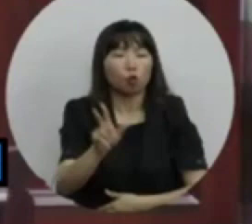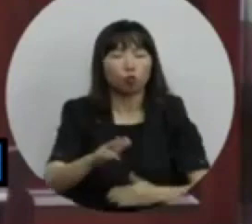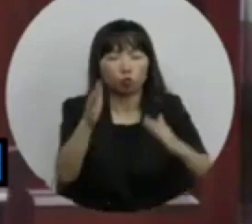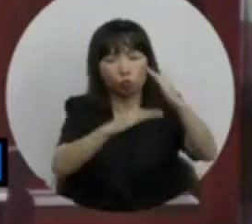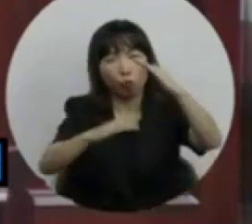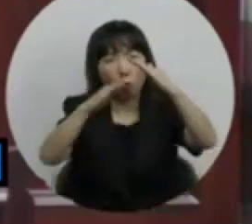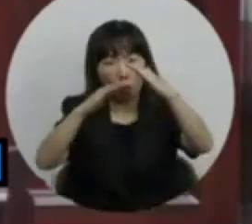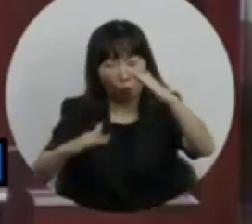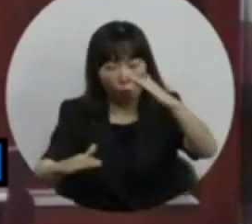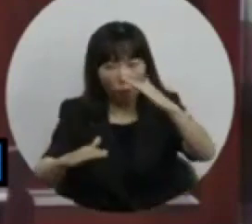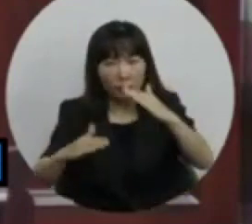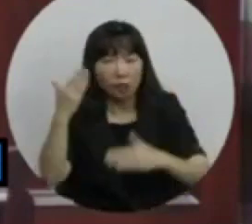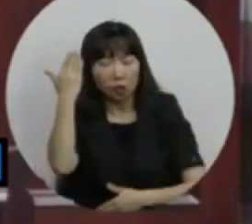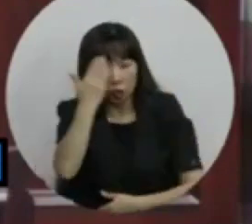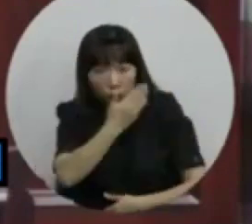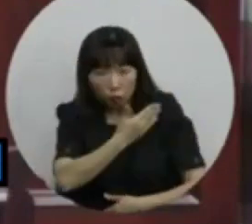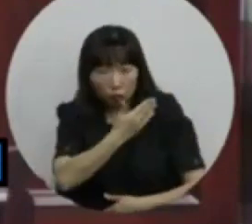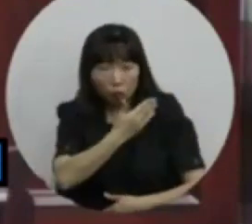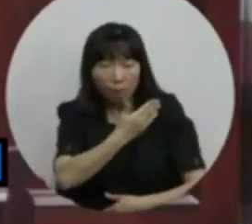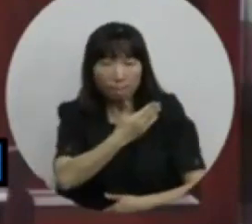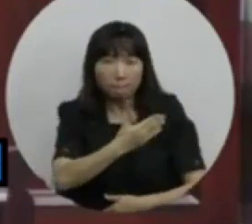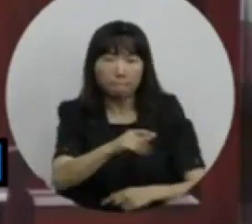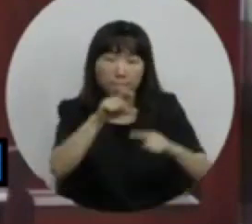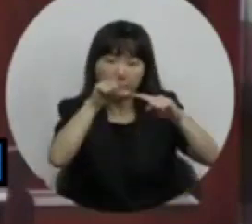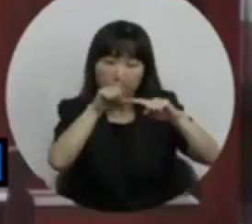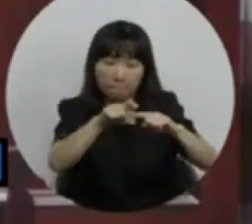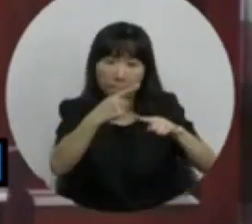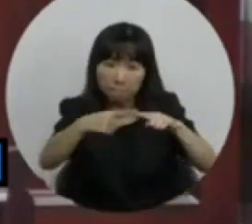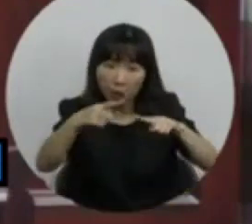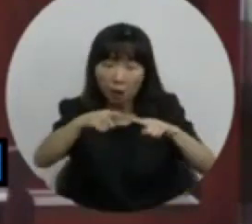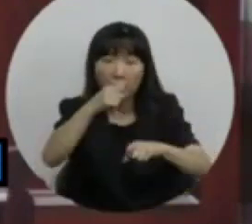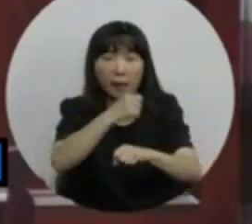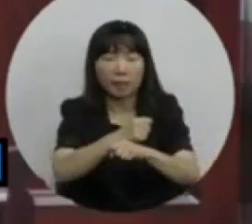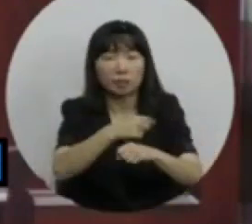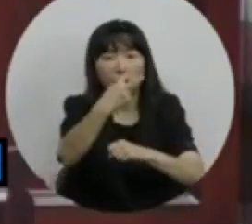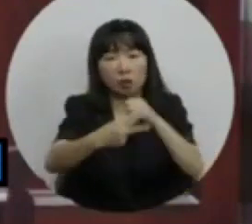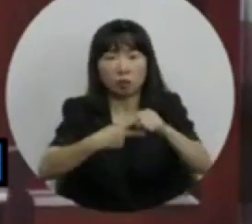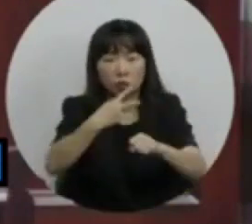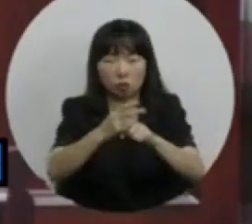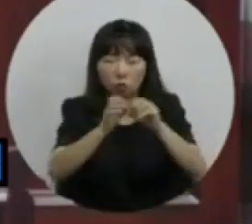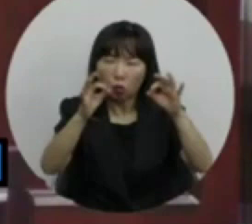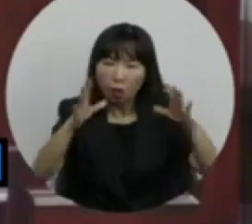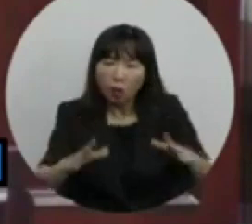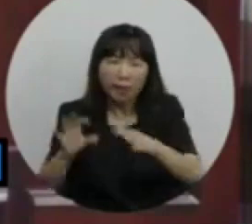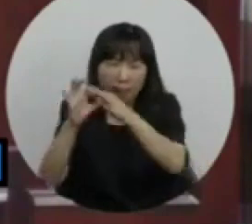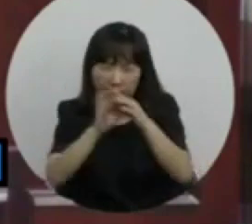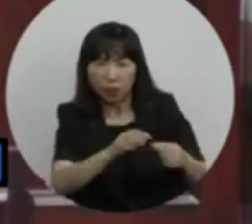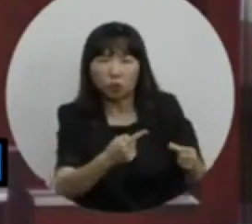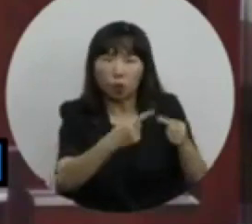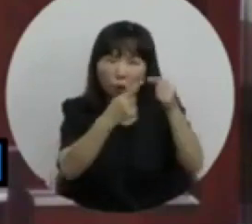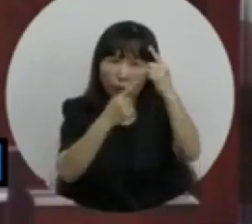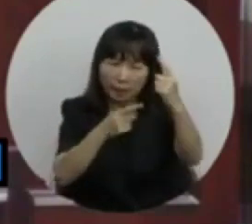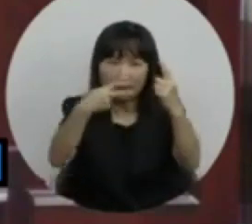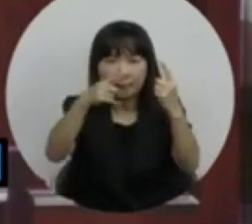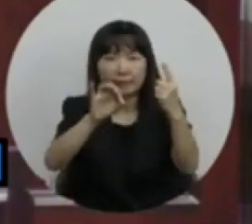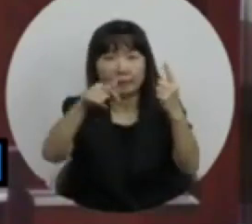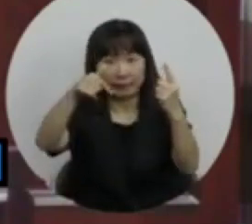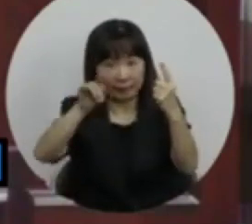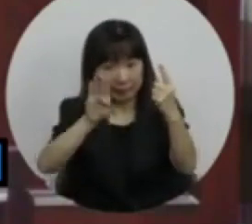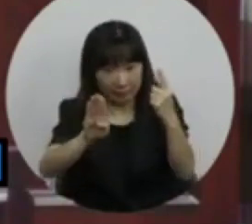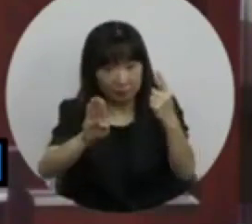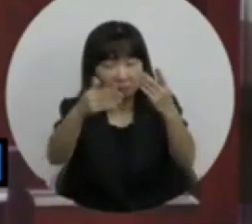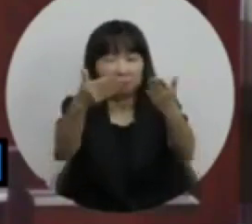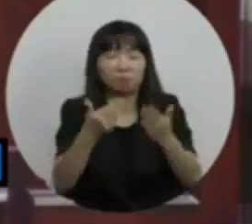공공기관 종합청렴도에서 2년 연속 1등급을 받는 쾌거를 이루었습니다. 민선 8기